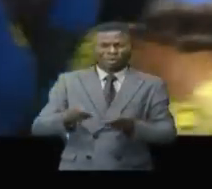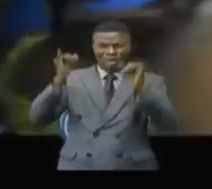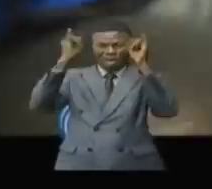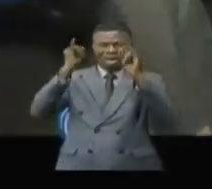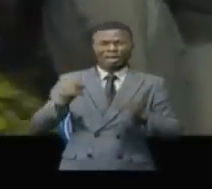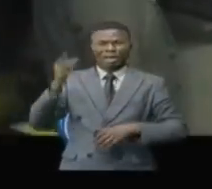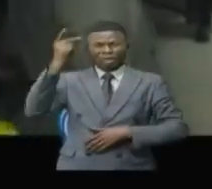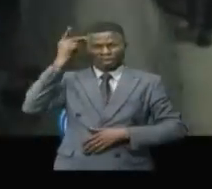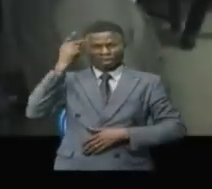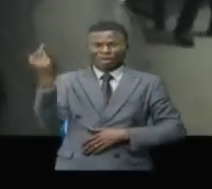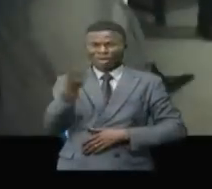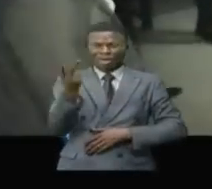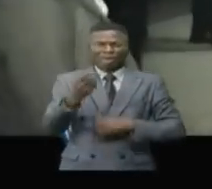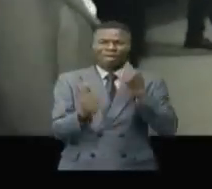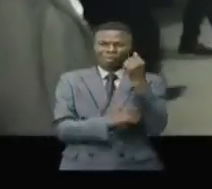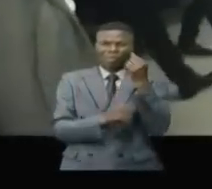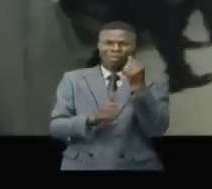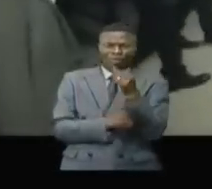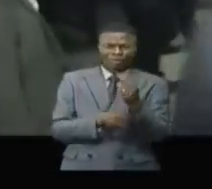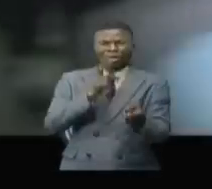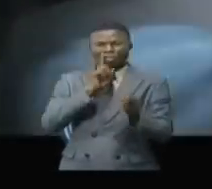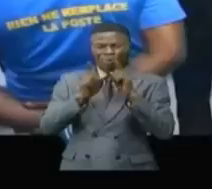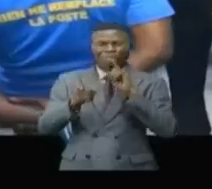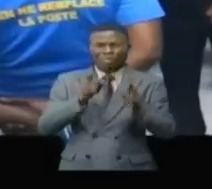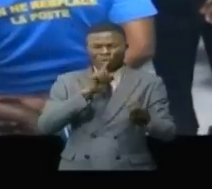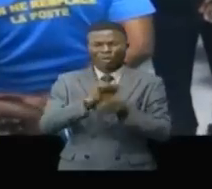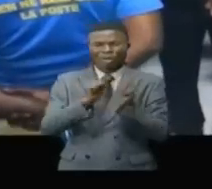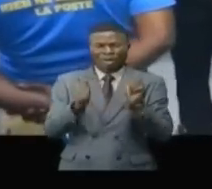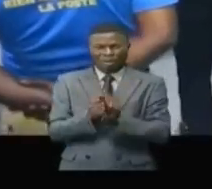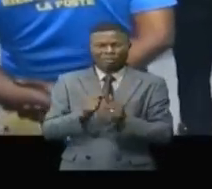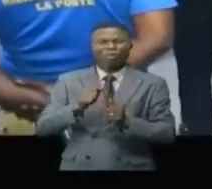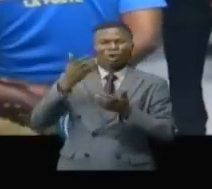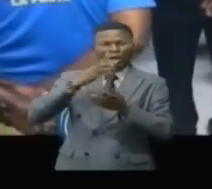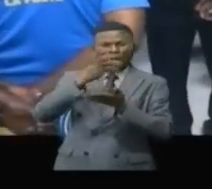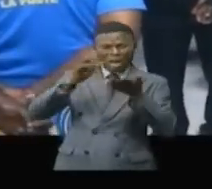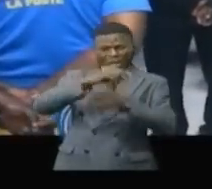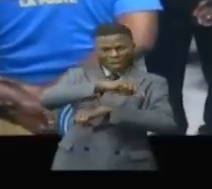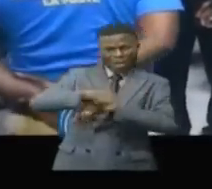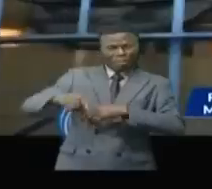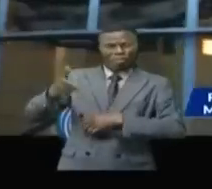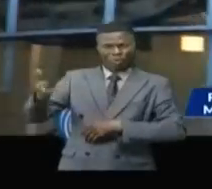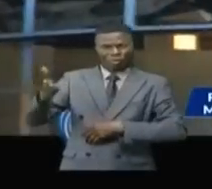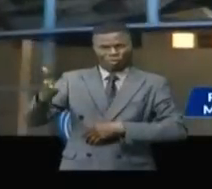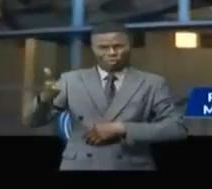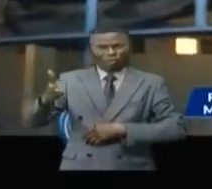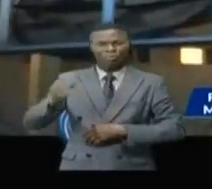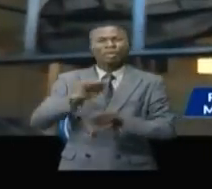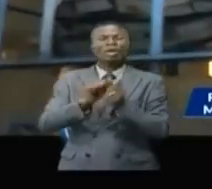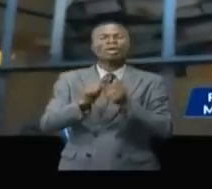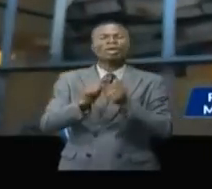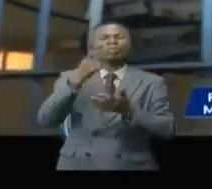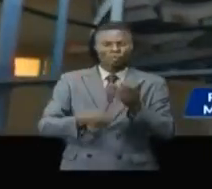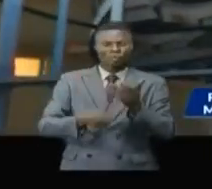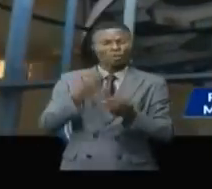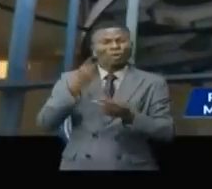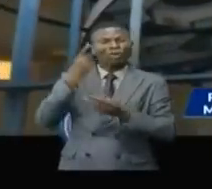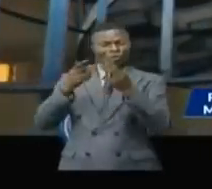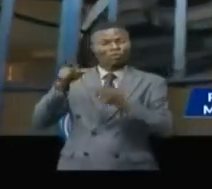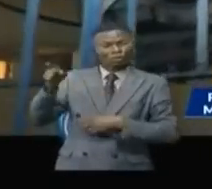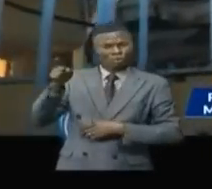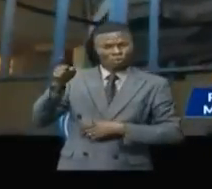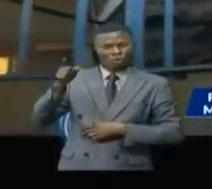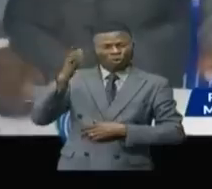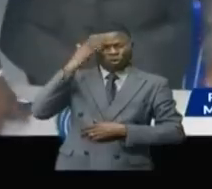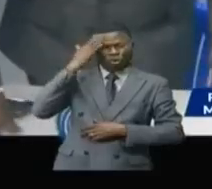Kinshasa. Les deux personnalités ont fait l'état des lieux de ce centre. Pour Didier Moussété, il était question de faire visiter ce centre de